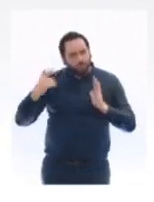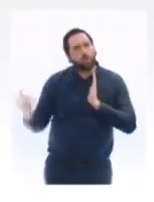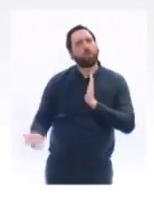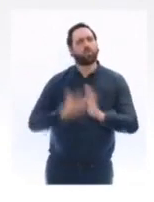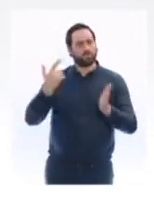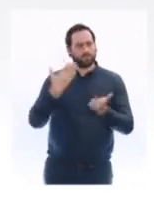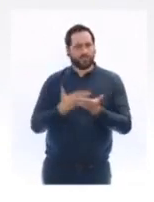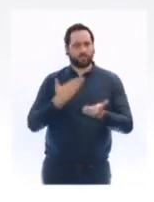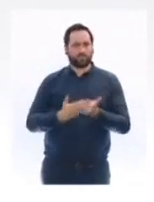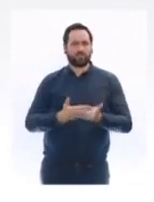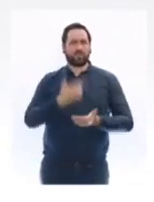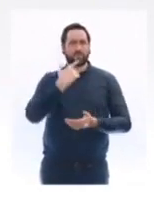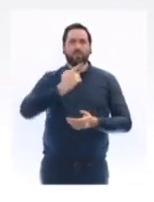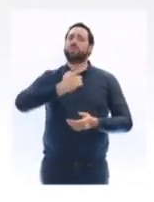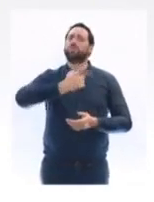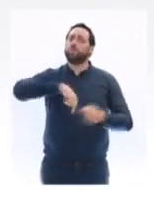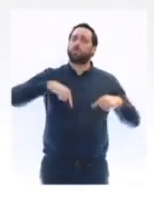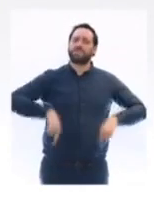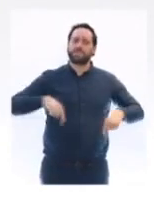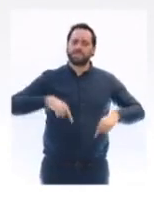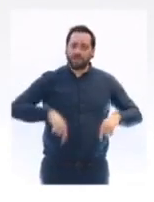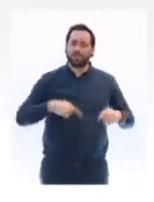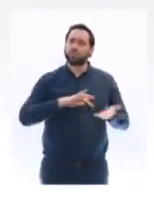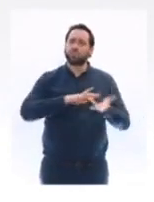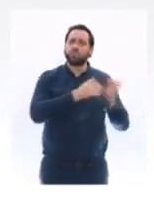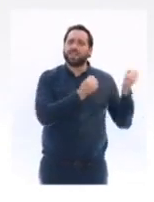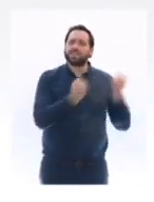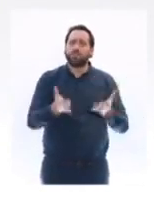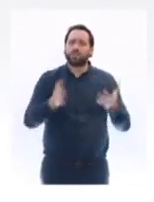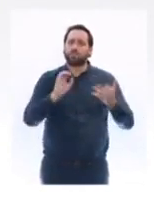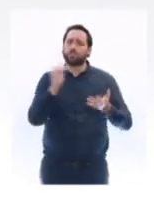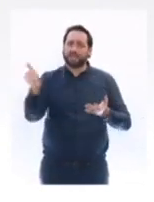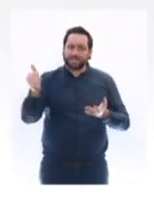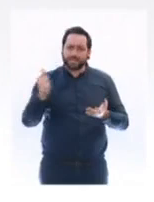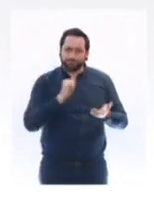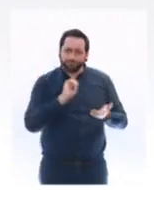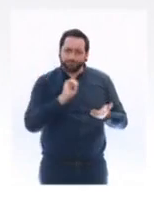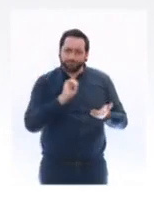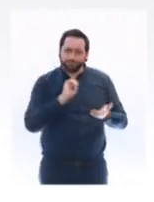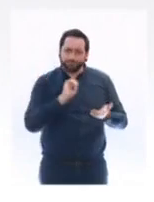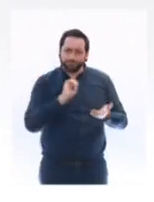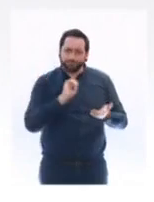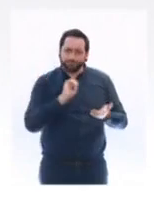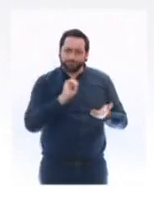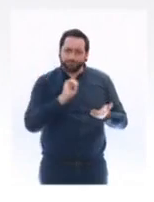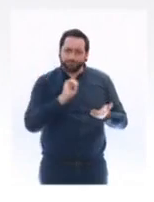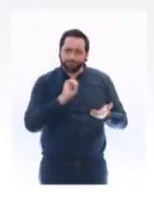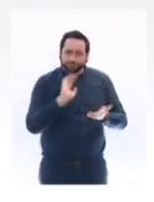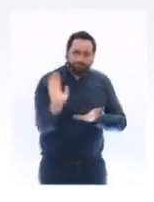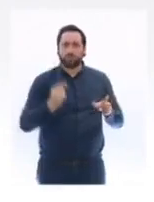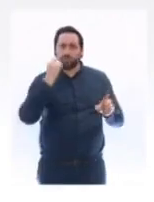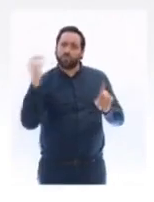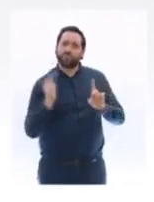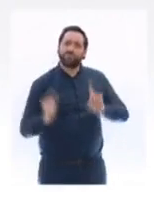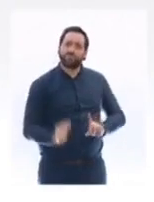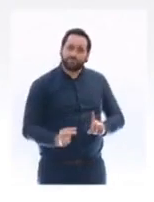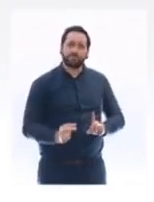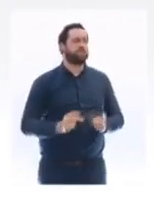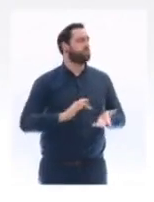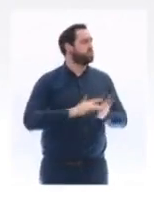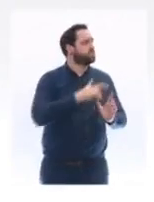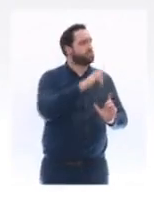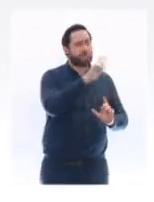Merci. Mes chers concitoyens, ce nouveau confinement a pour objectif central de vous protéger